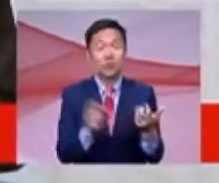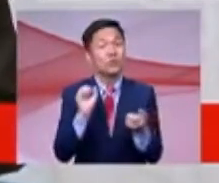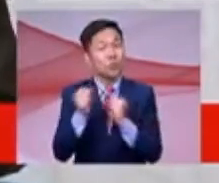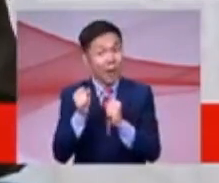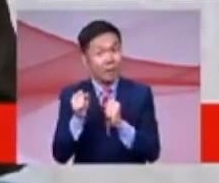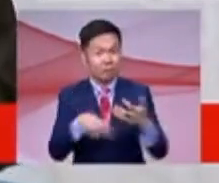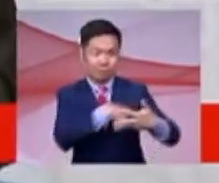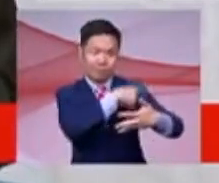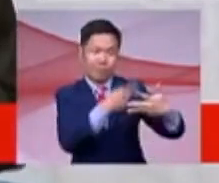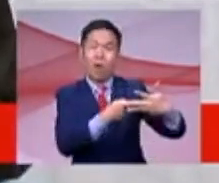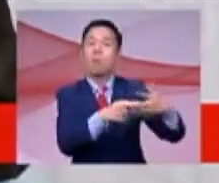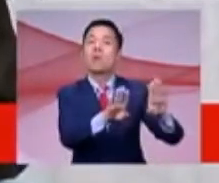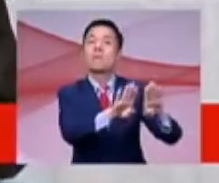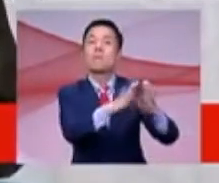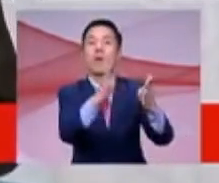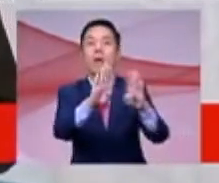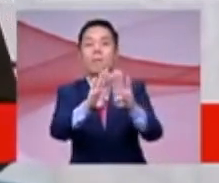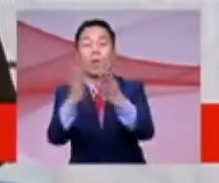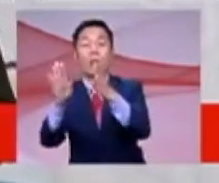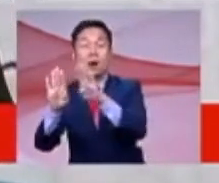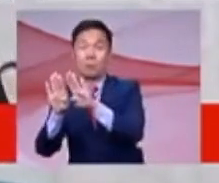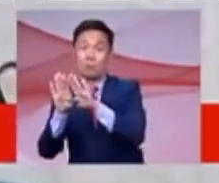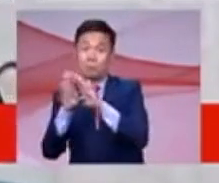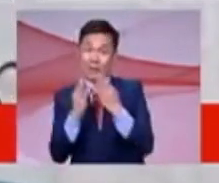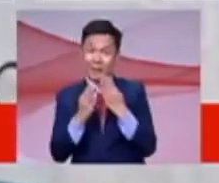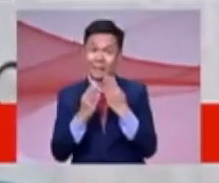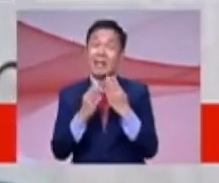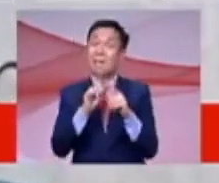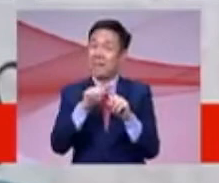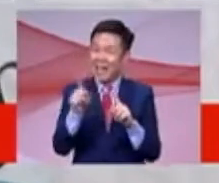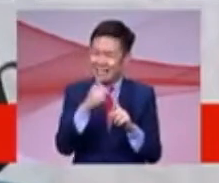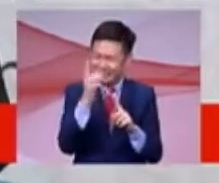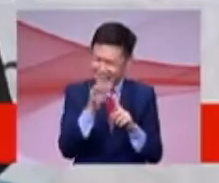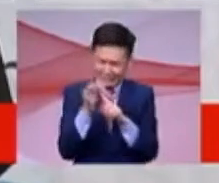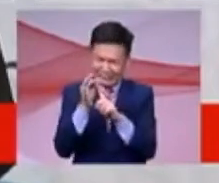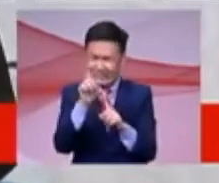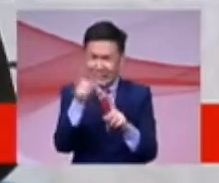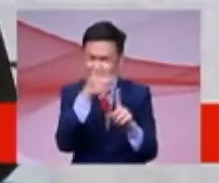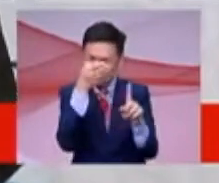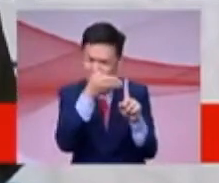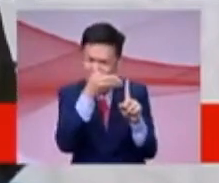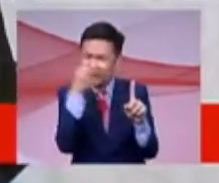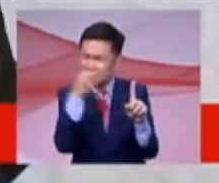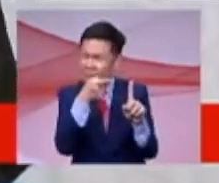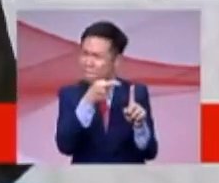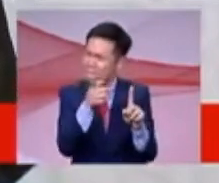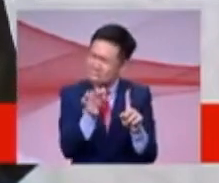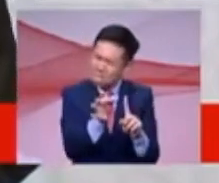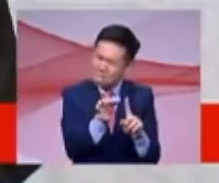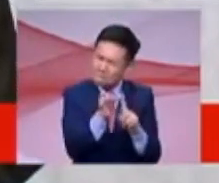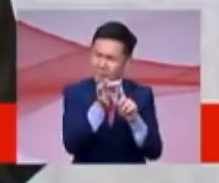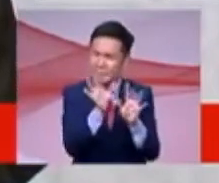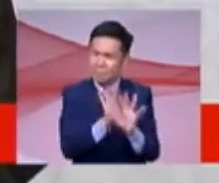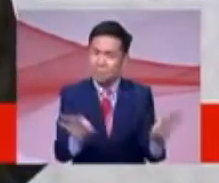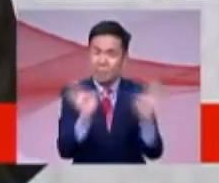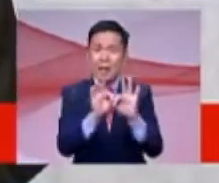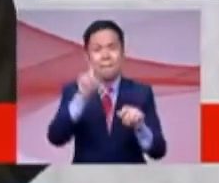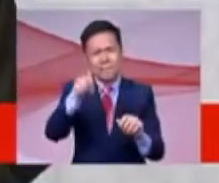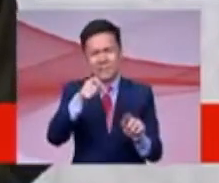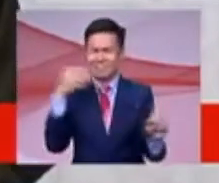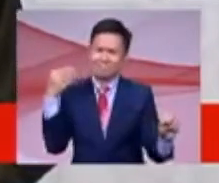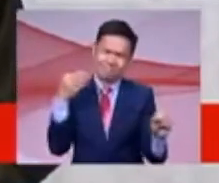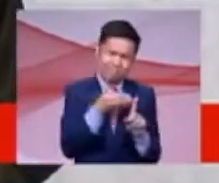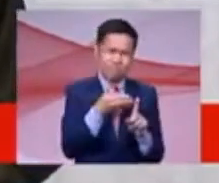sukan untuk berfungsi dengan satu syarat. Syarat tu yang paling penting ialah kepatuhan